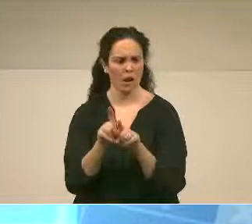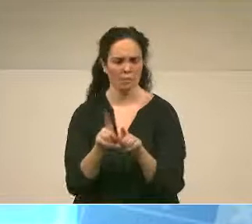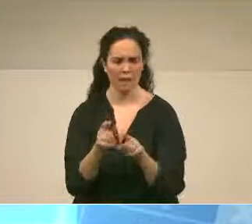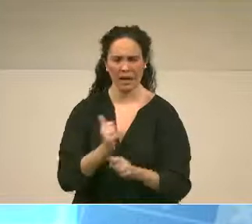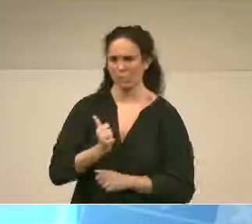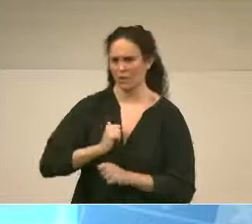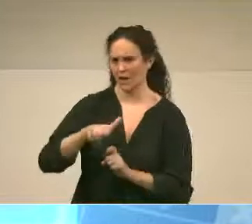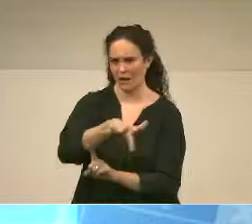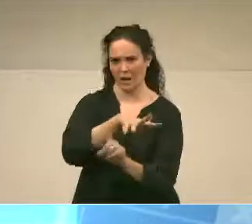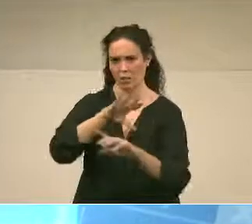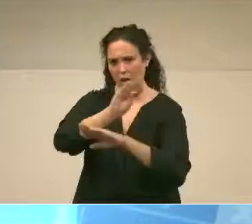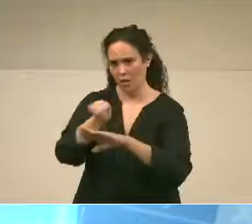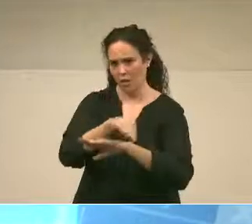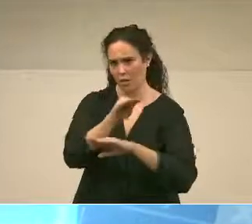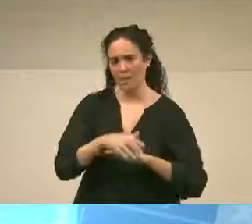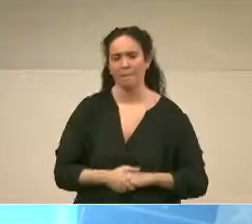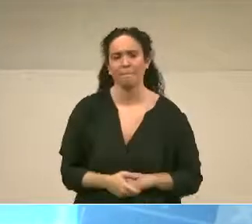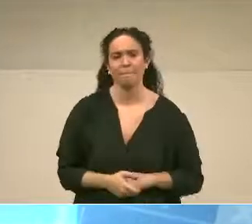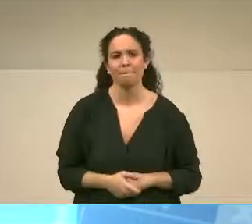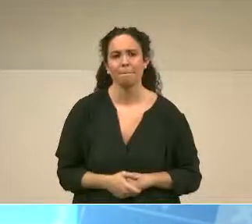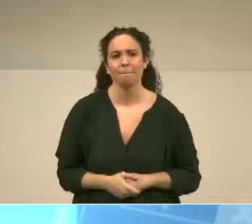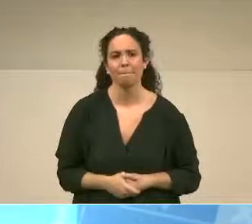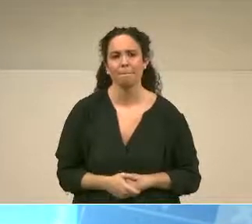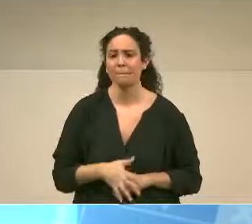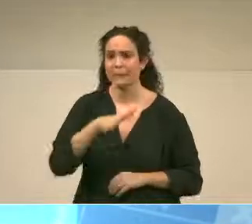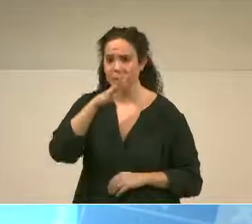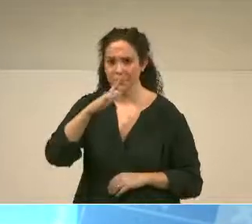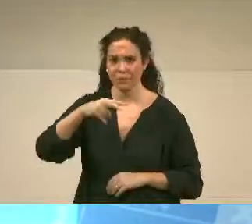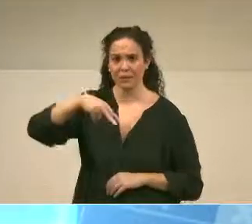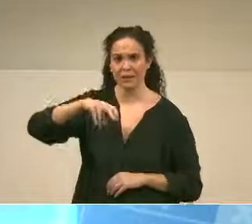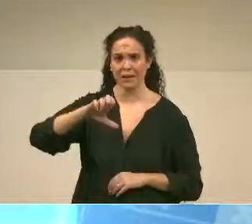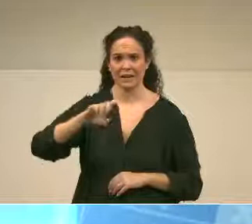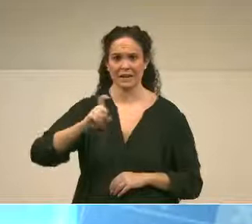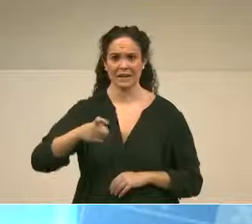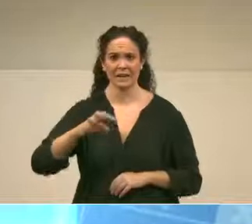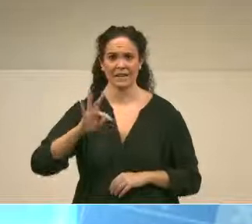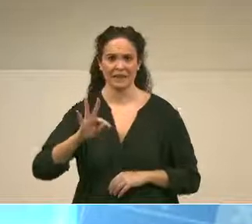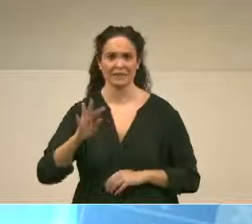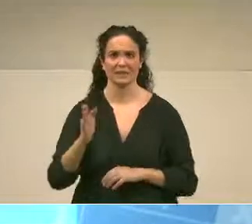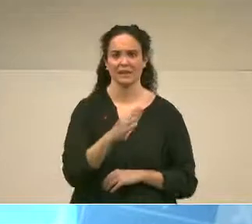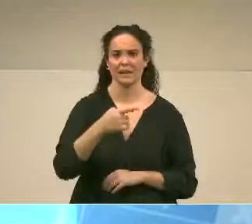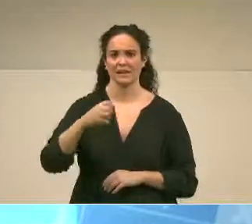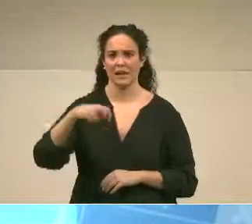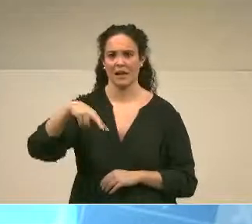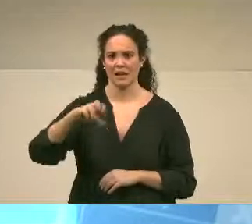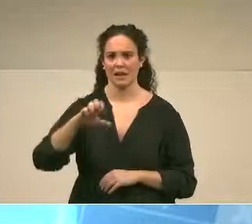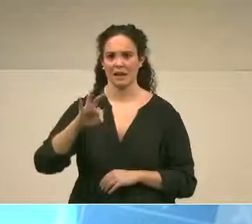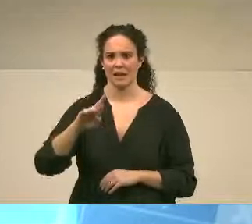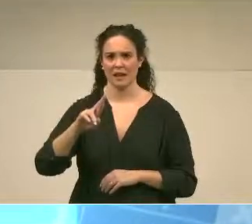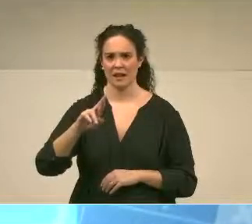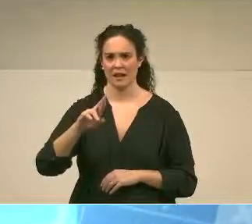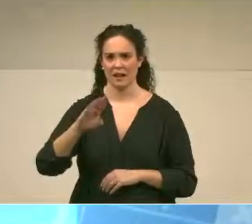kontutan izan dezagun. Zentzu horretan, Next Generation proiektu horietan, Txingudiko eta